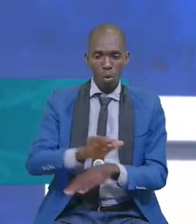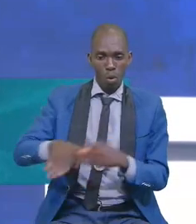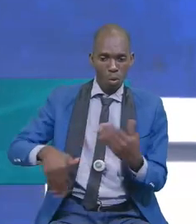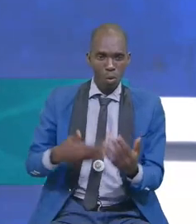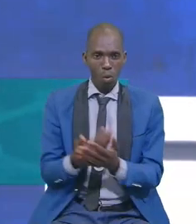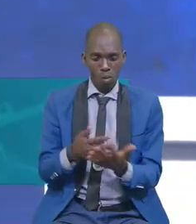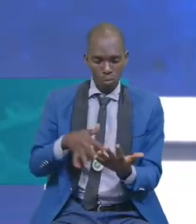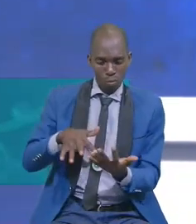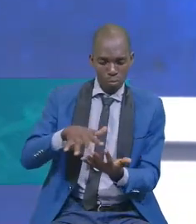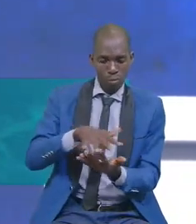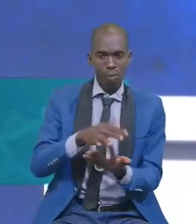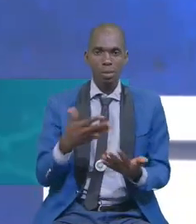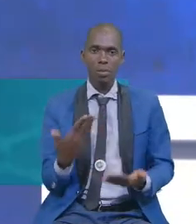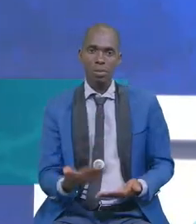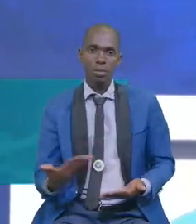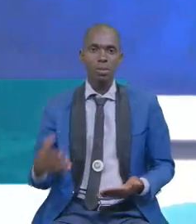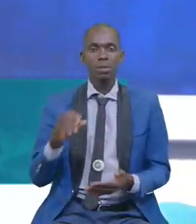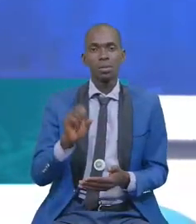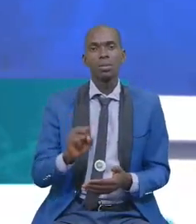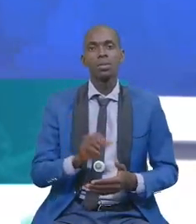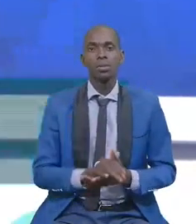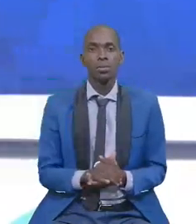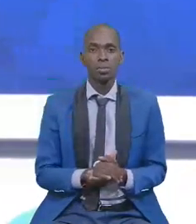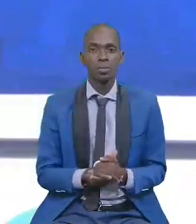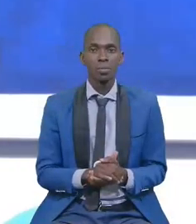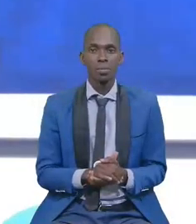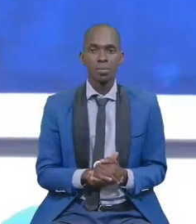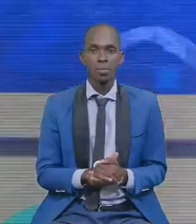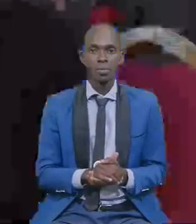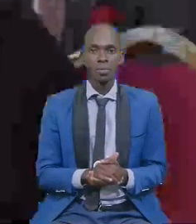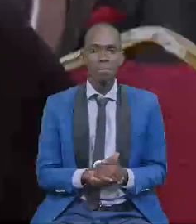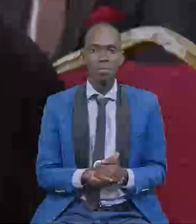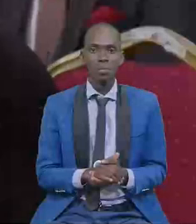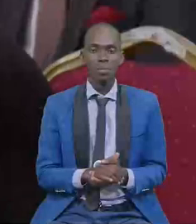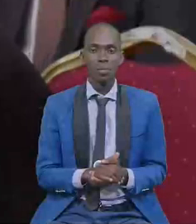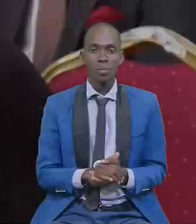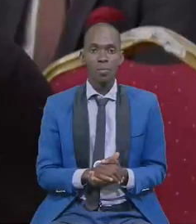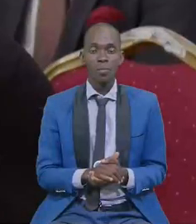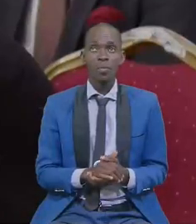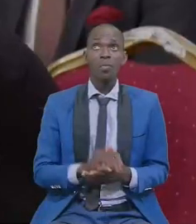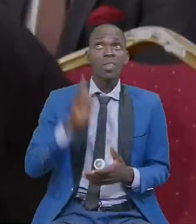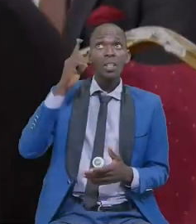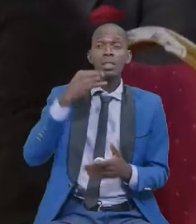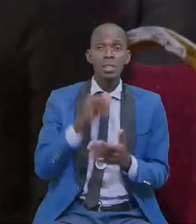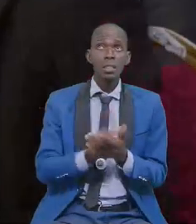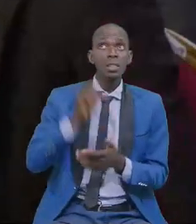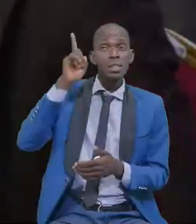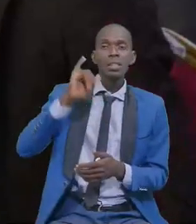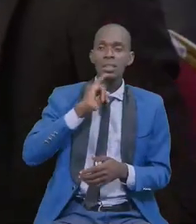et dit le Seigneur qui fait, ce n'est pas qui avait fait, mais qui fait toutes choses. Il est toujours à l'œuvre,